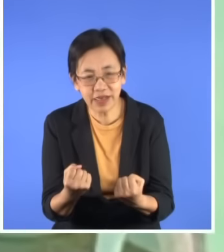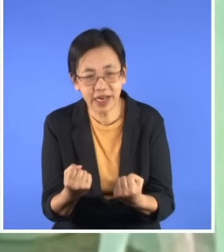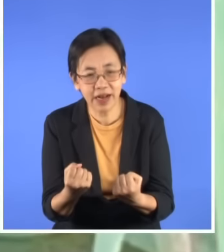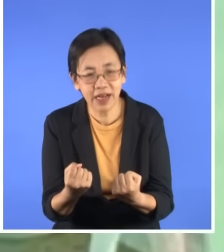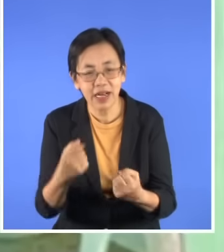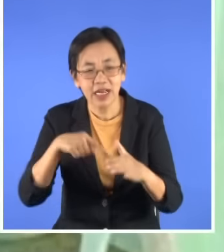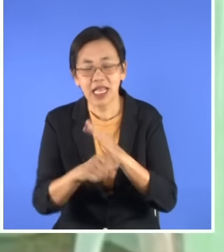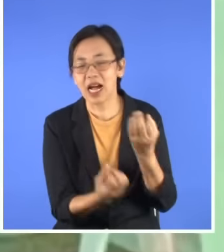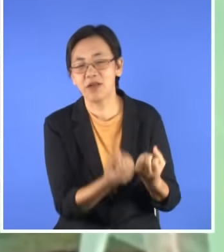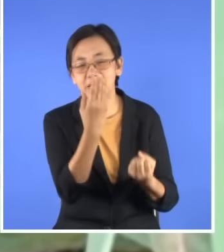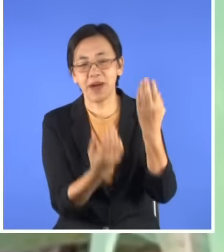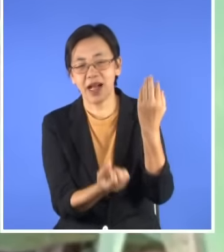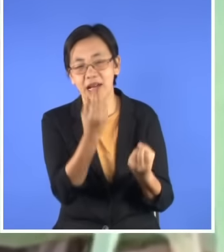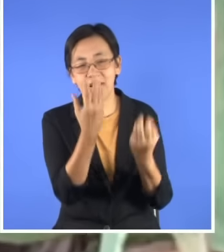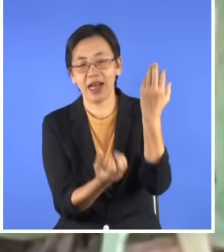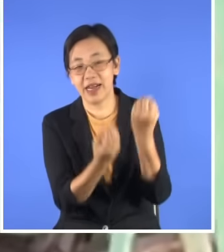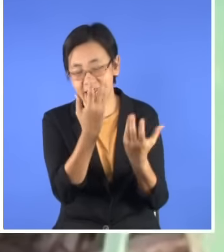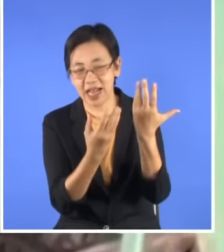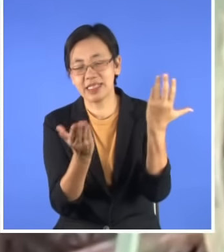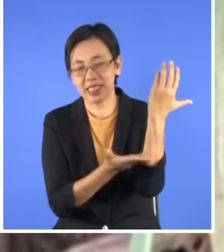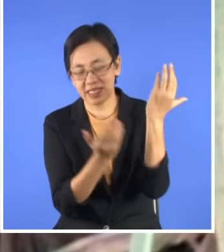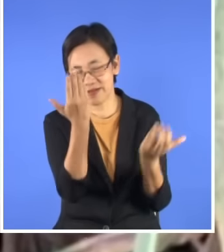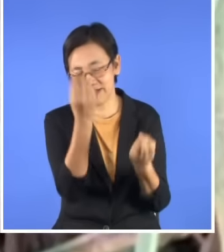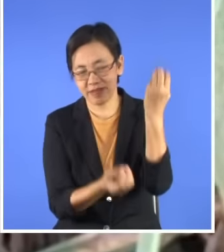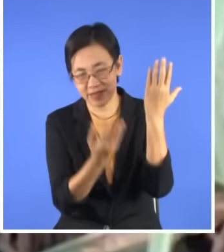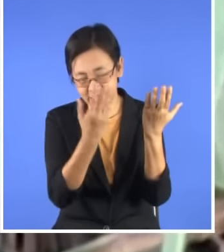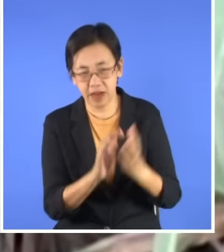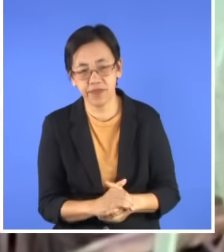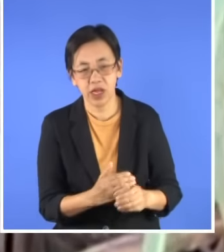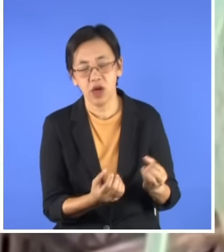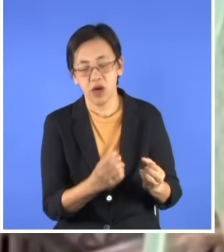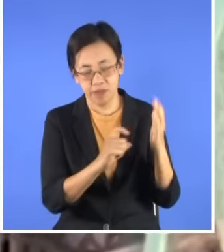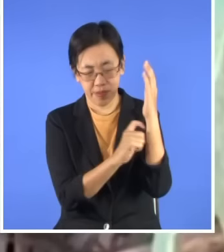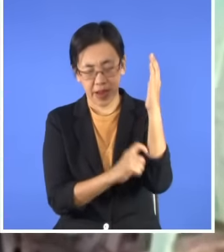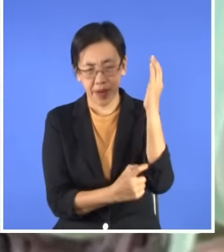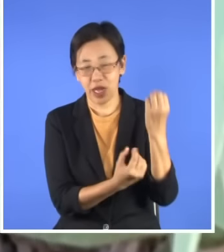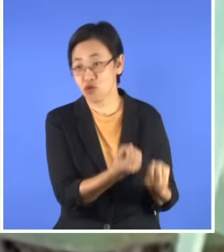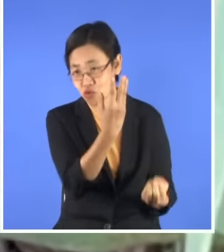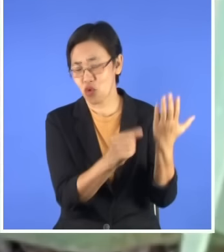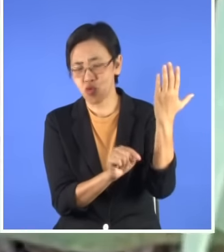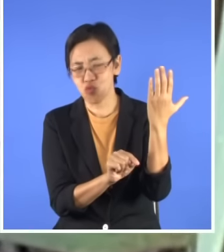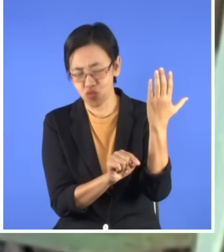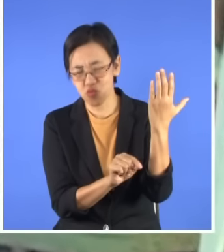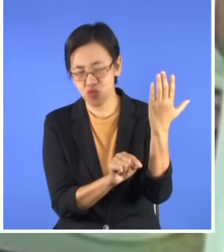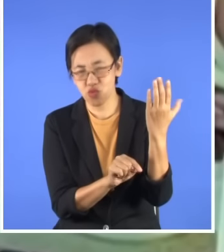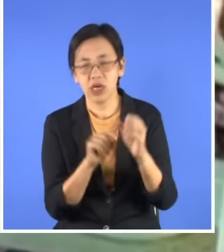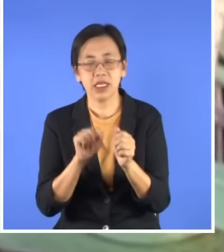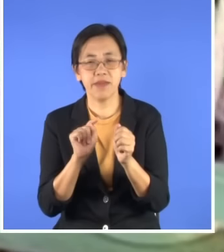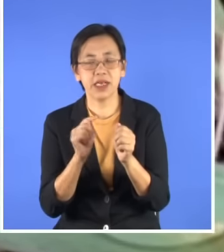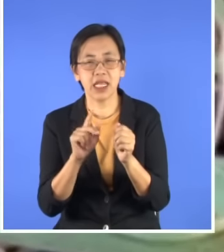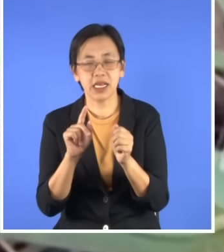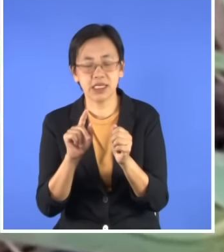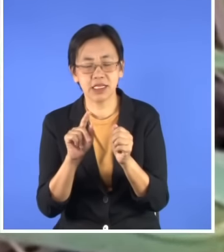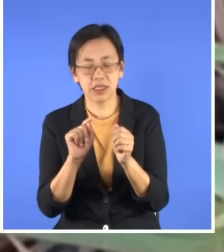ายูคาลิปตัสนะครับที่ตัดแล้วแต่ว่าจะมีต้นไผ่อยู ่ นี่ในพื้นที่ของตำบลท่าตูมอำเภอศรีมหาโพธิ์ป